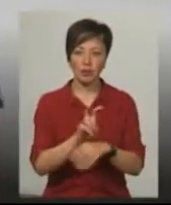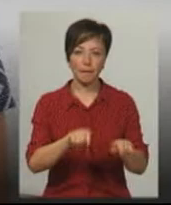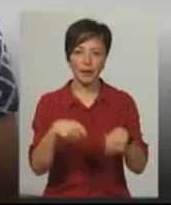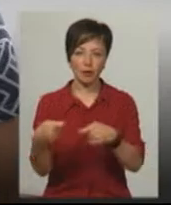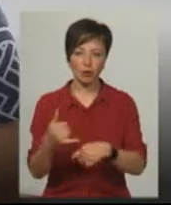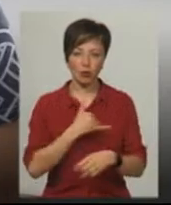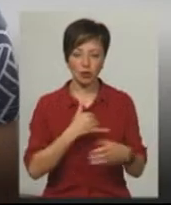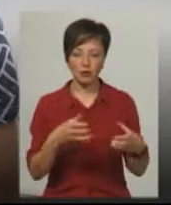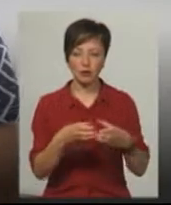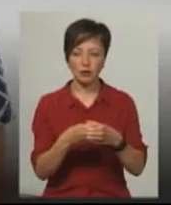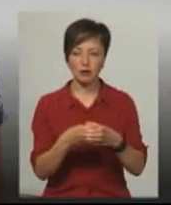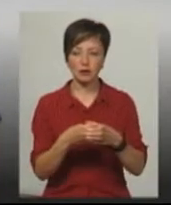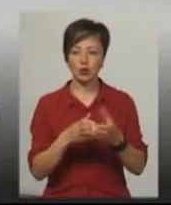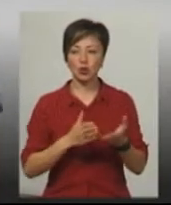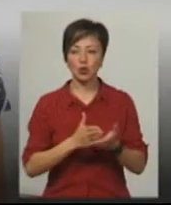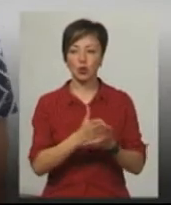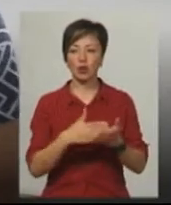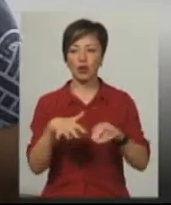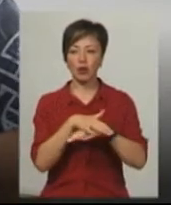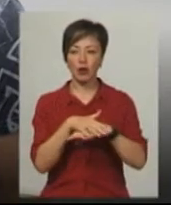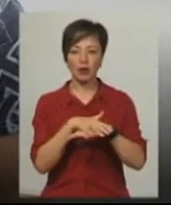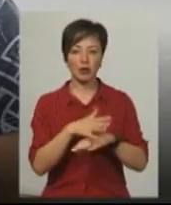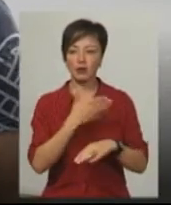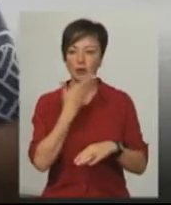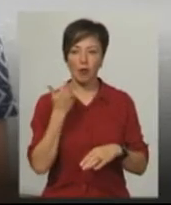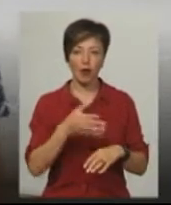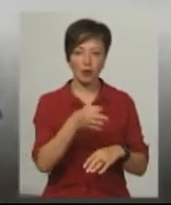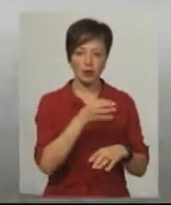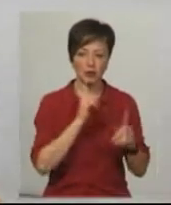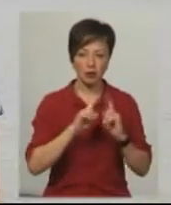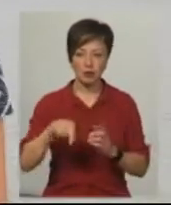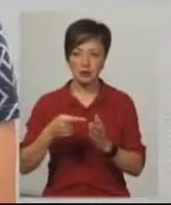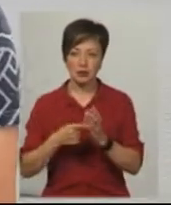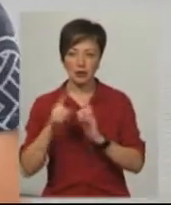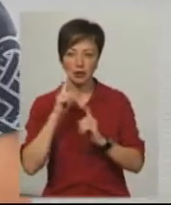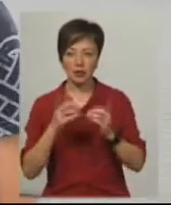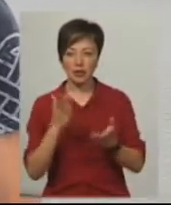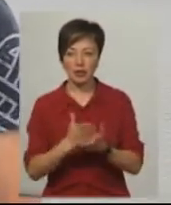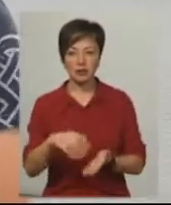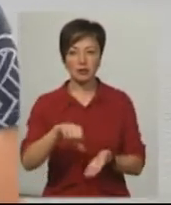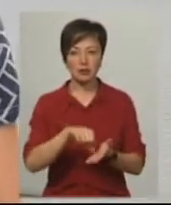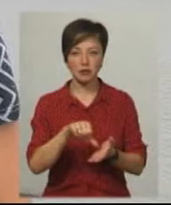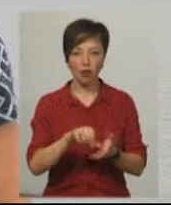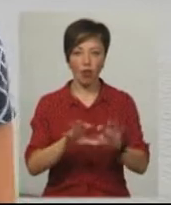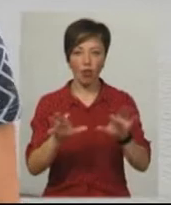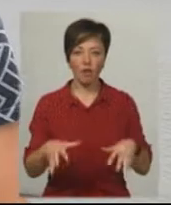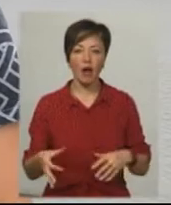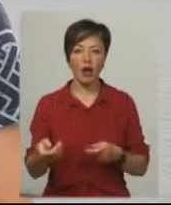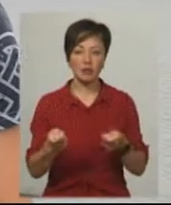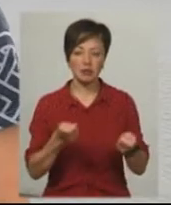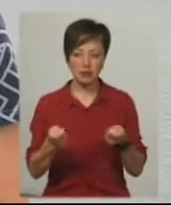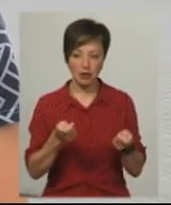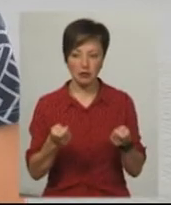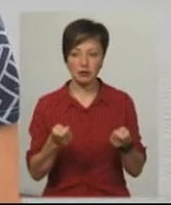фракції «Слуги народу» немає ні в обласній раді, ні в міській раді. Є представник голова адміністрації, це, як